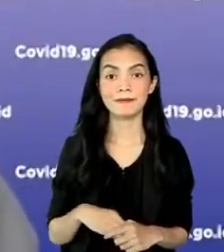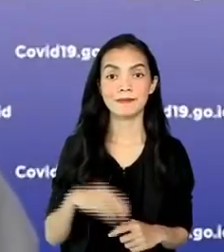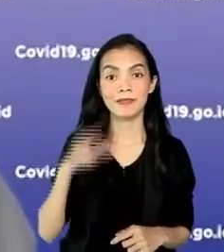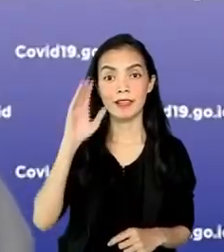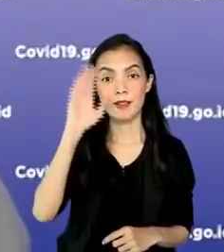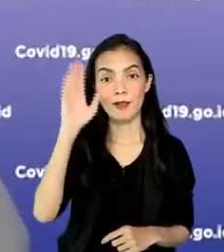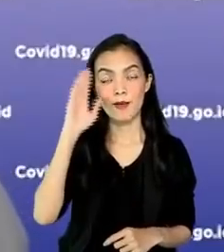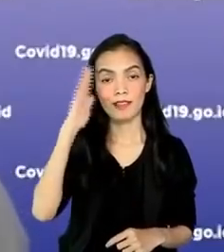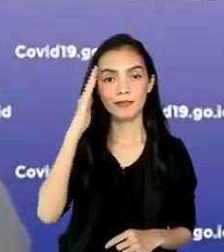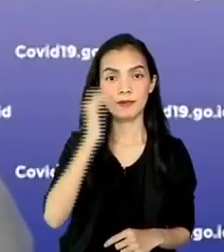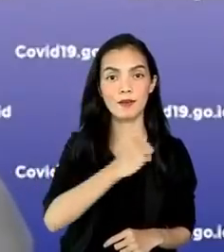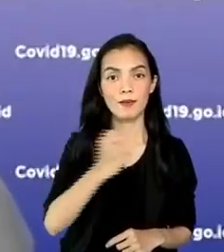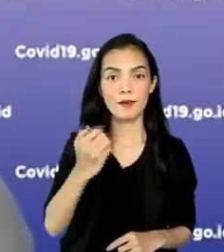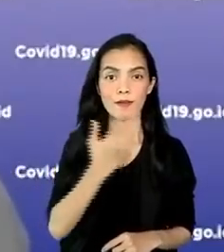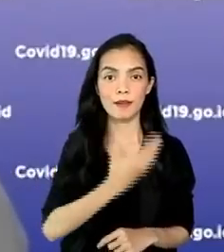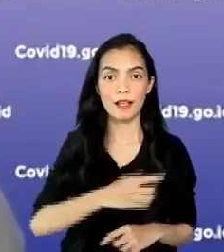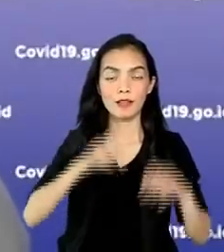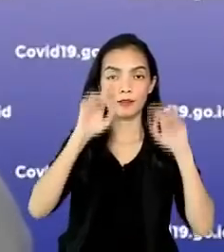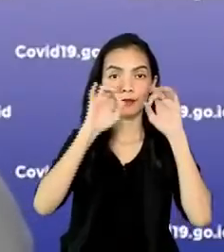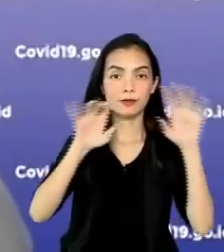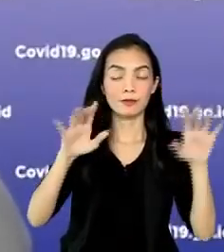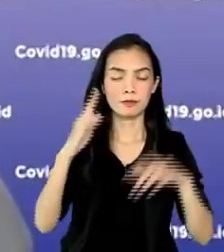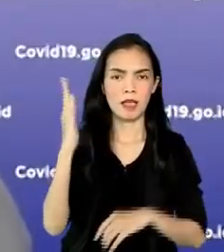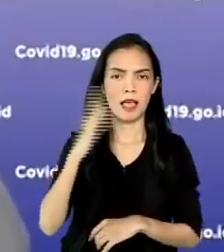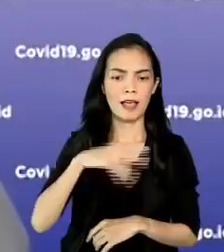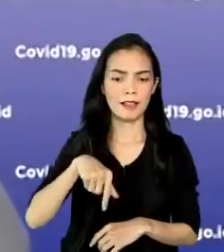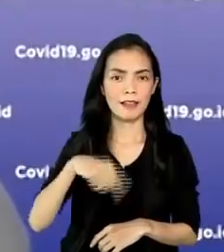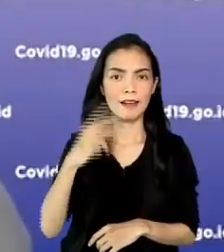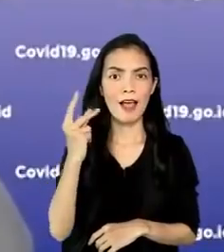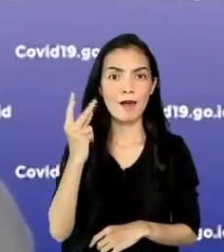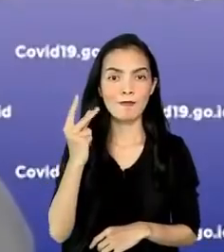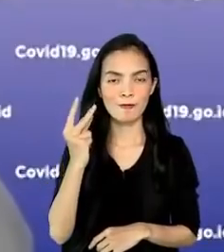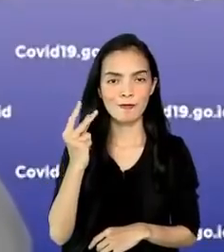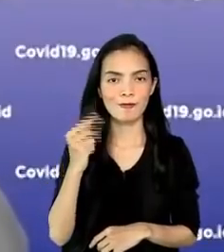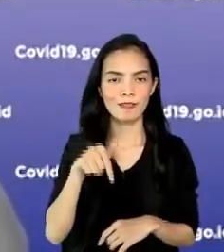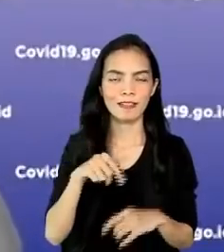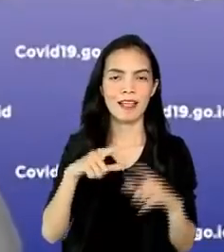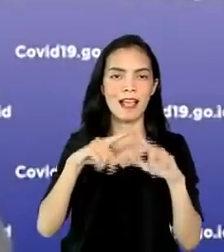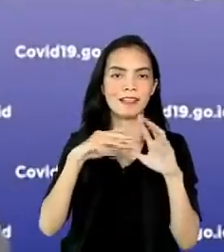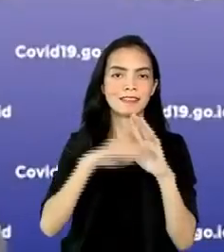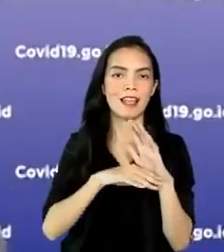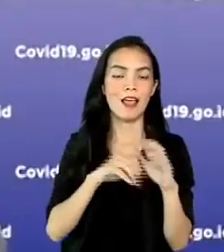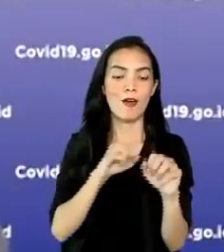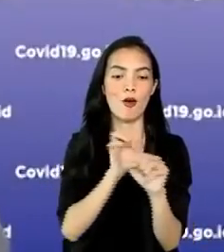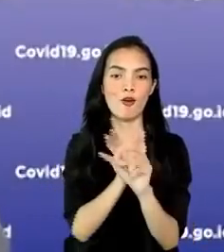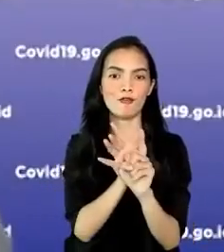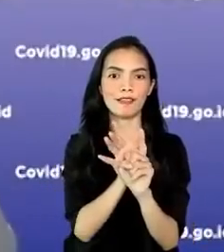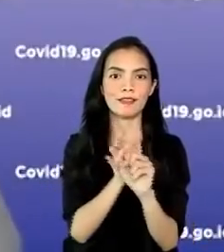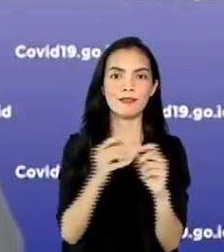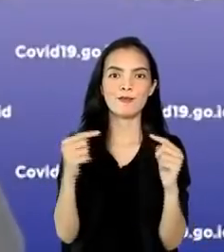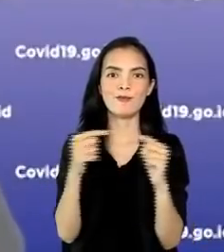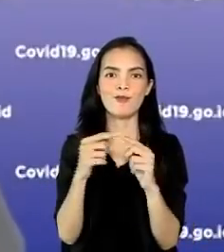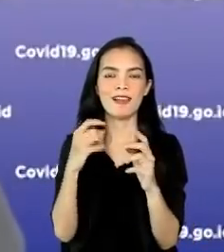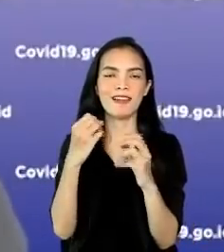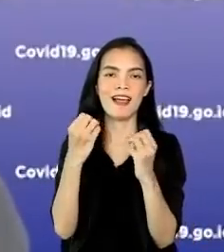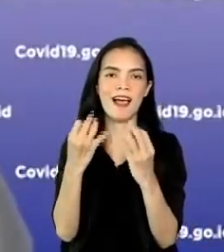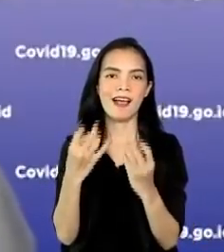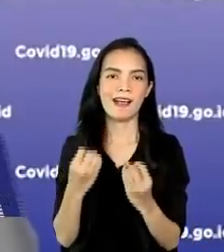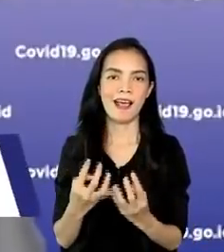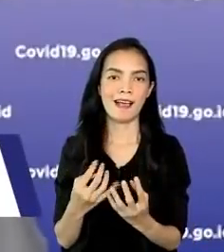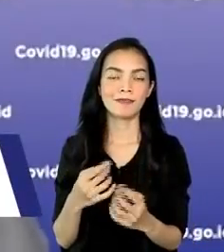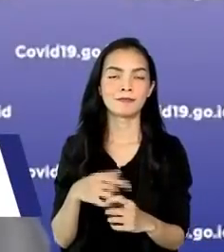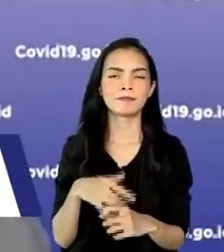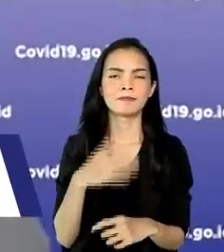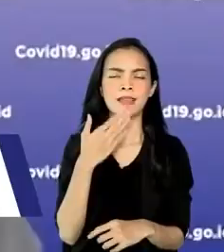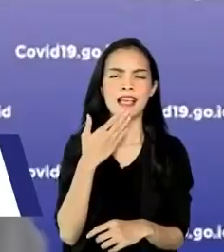Yang sobat patuh ya. Hari Rabu berarti kita ketemu lagi di acara COVID dalam angka. Dan seperti biasanya